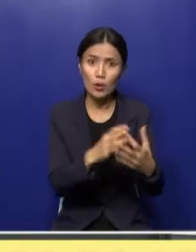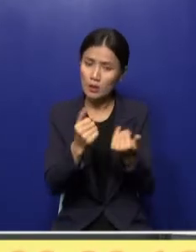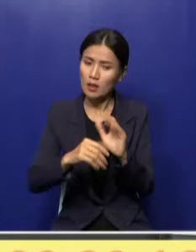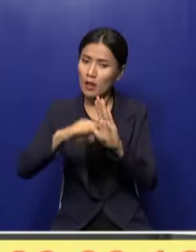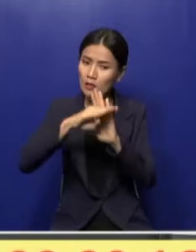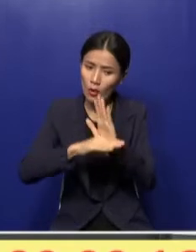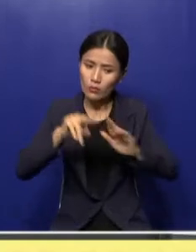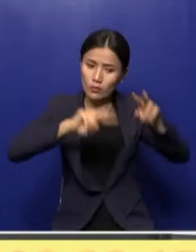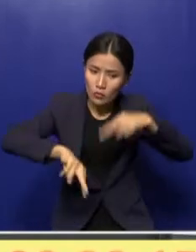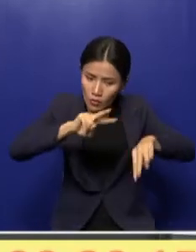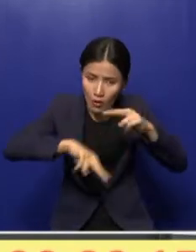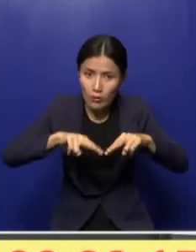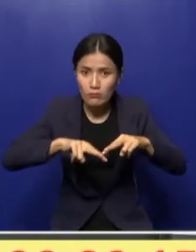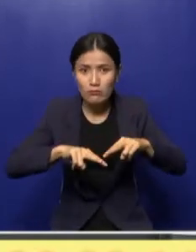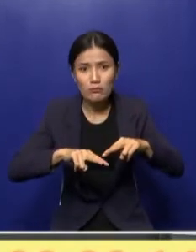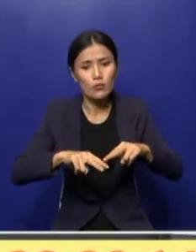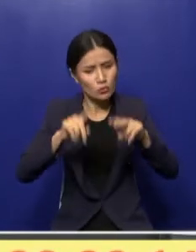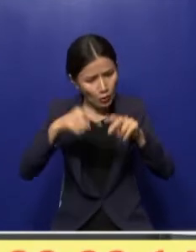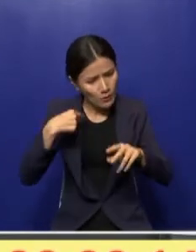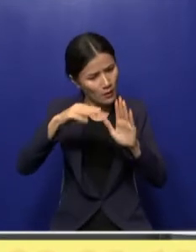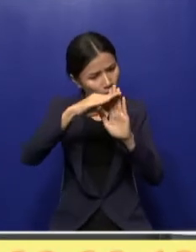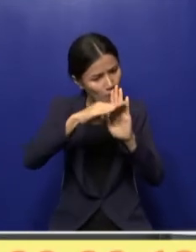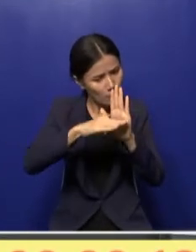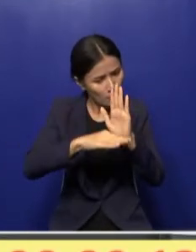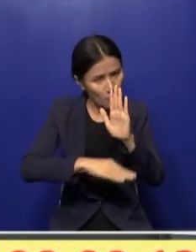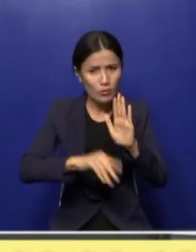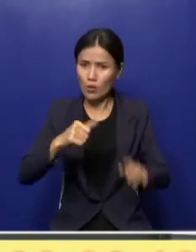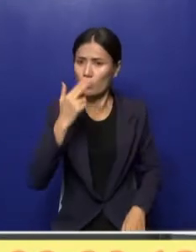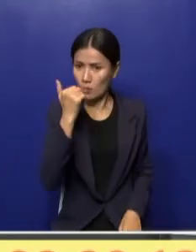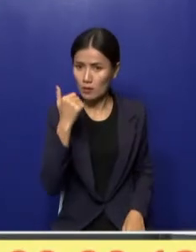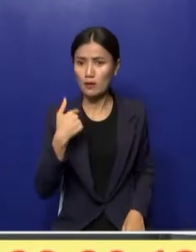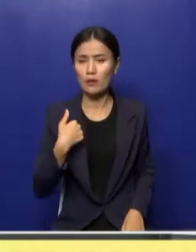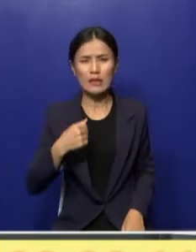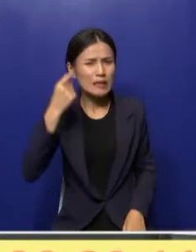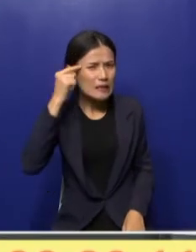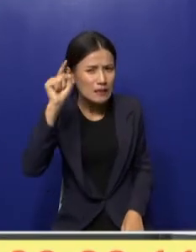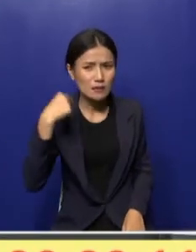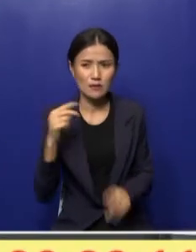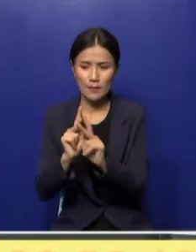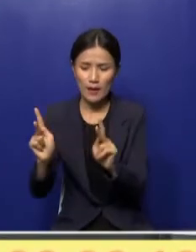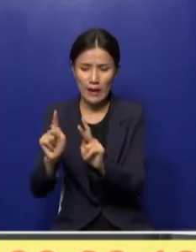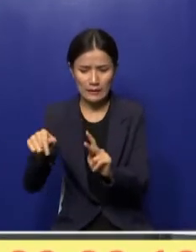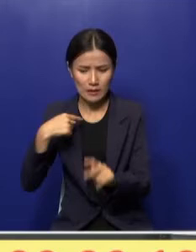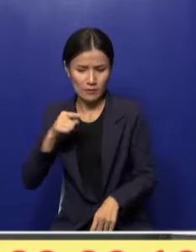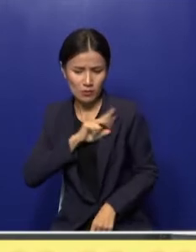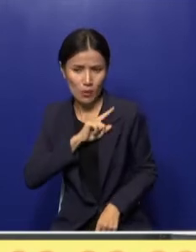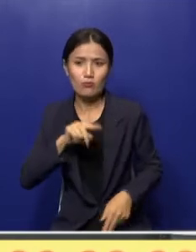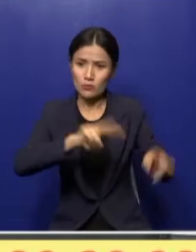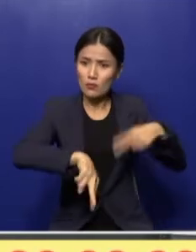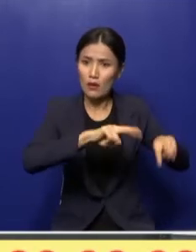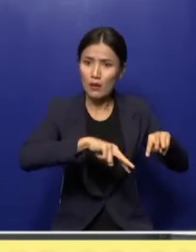ที่จะนานนอกจากท่านจะจัดลำดับต่างๆแล้วท่านจะต้องพิจารณาถึงกรรมการที่เกี่ยวข้องด้วย